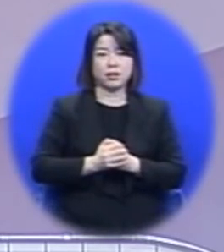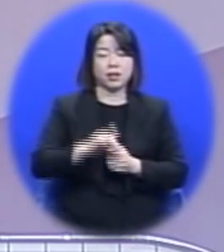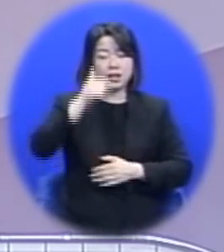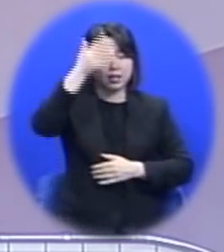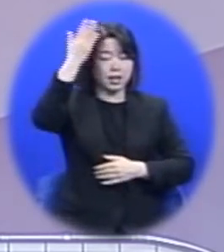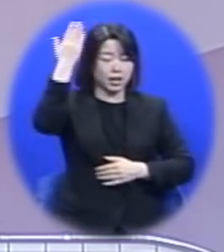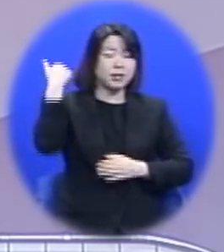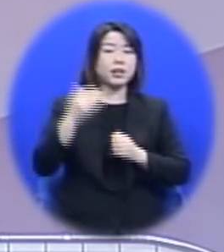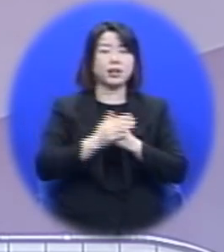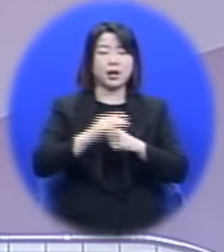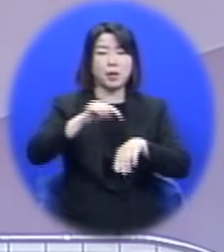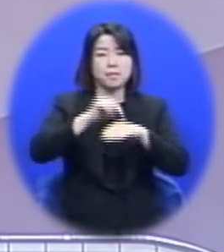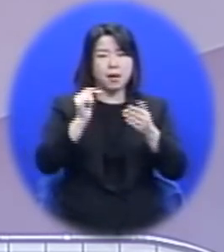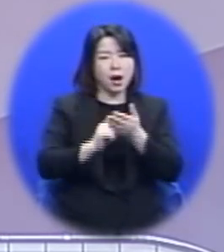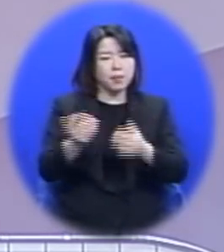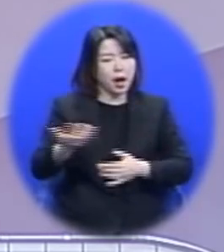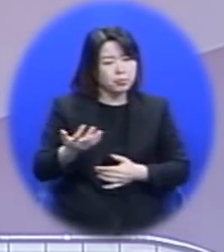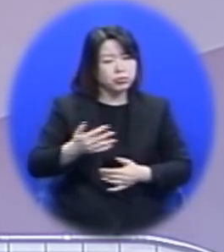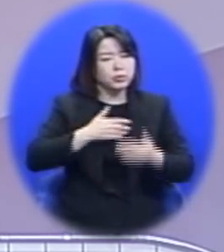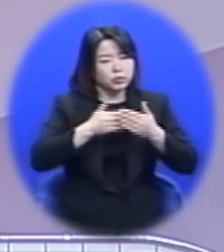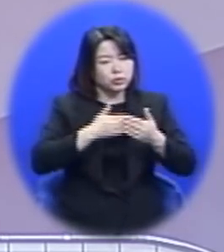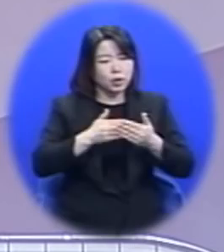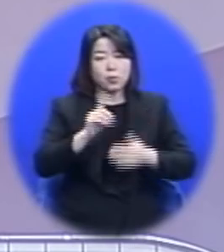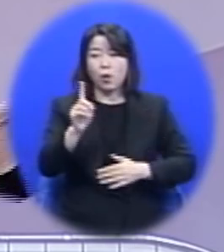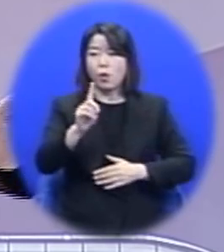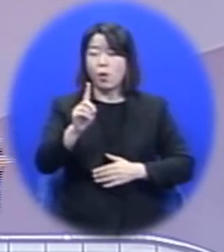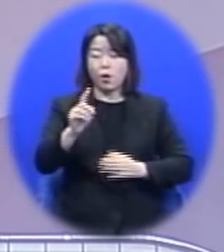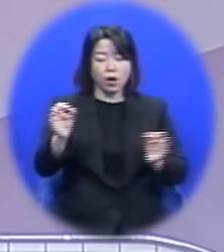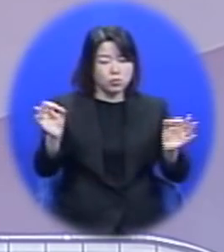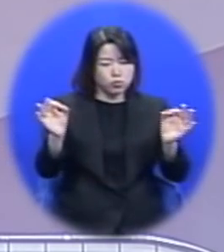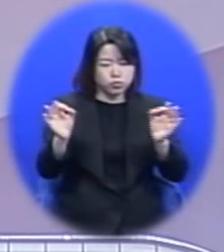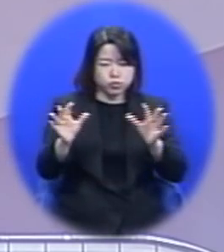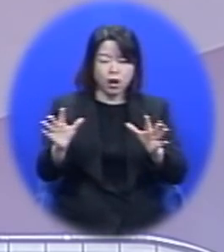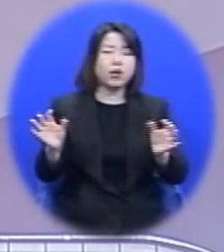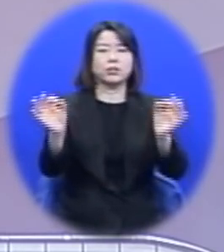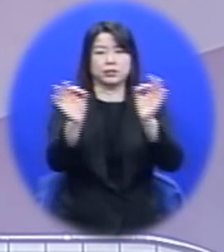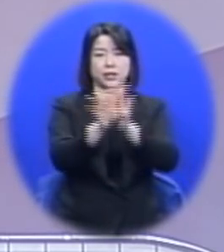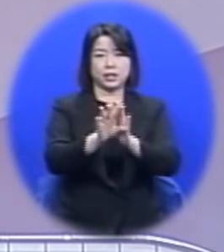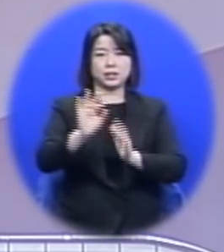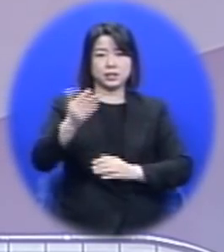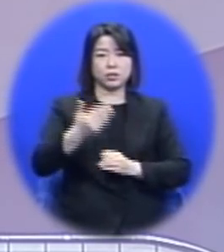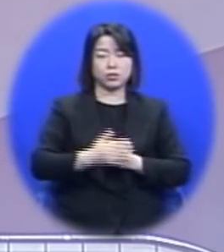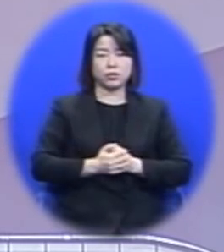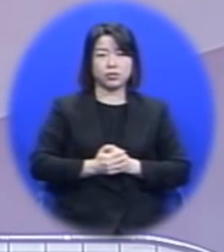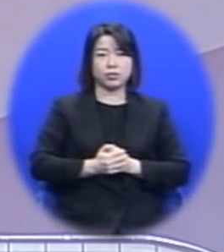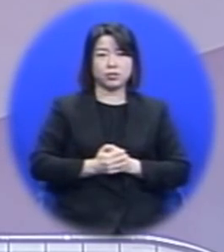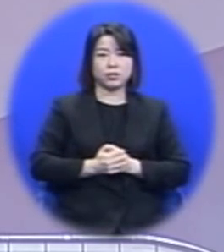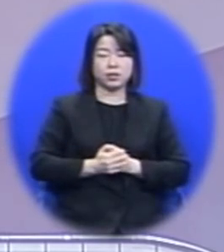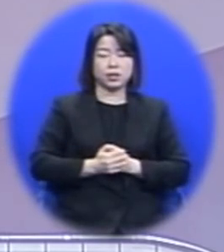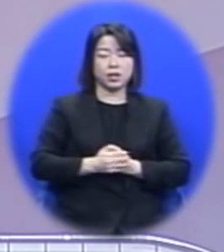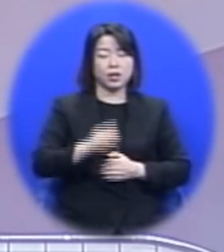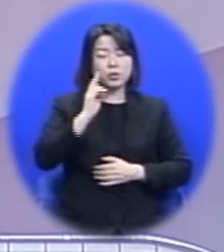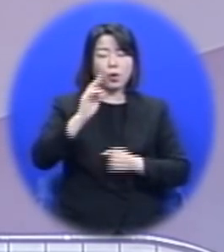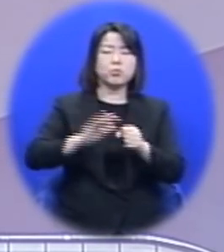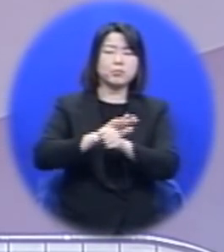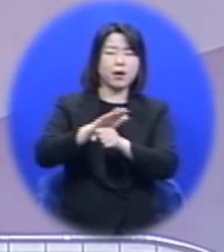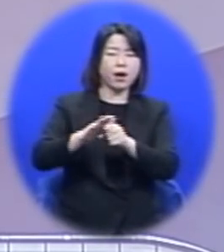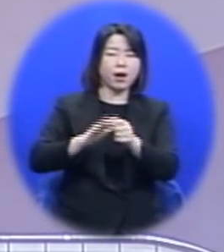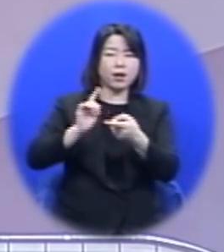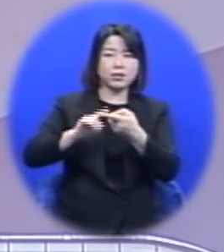옛날의 마음의 아픔이나 두려움은 어느 순간 다 사라져버렸어요. 너무나 사랑스러웠어요.